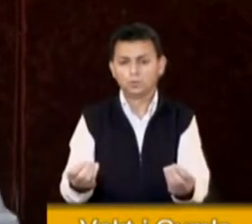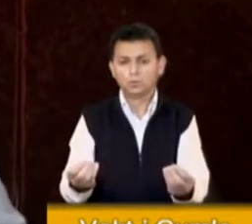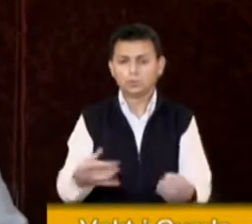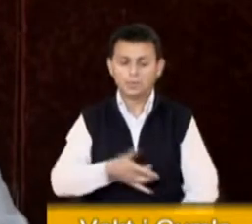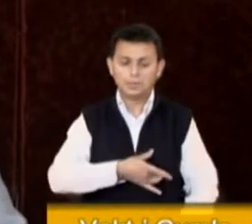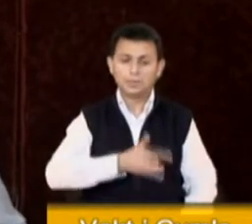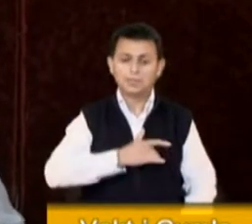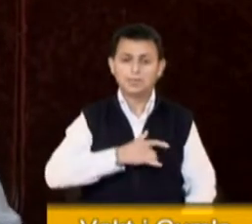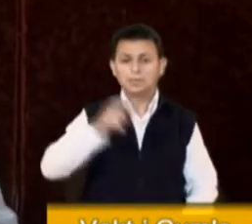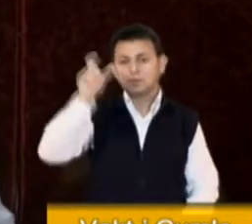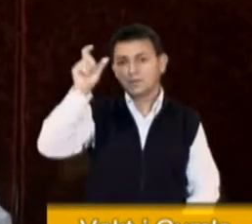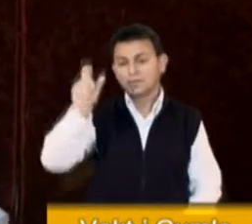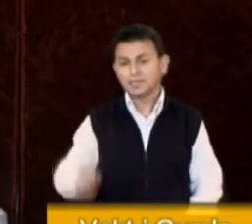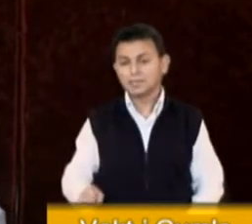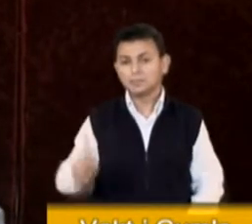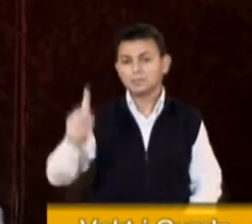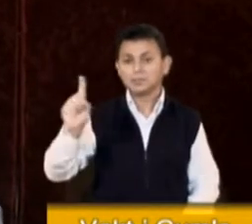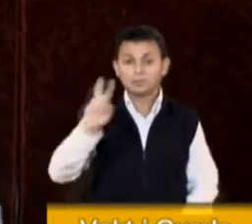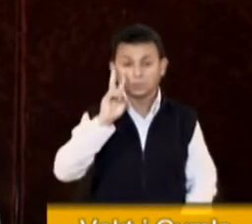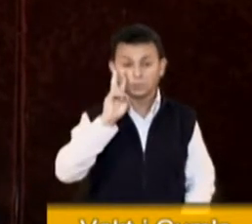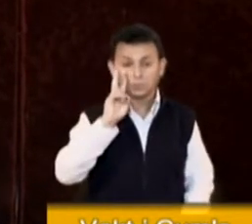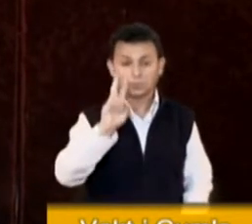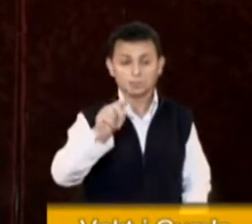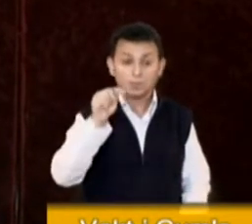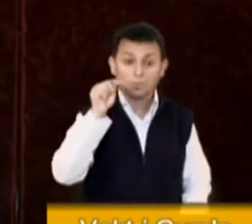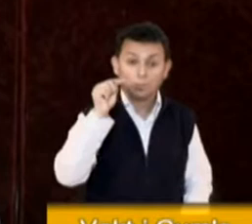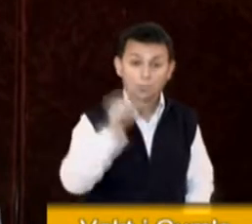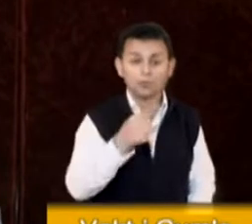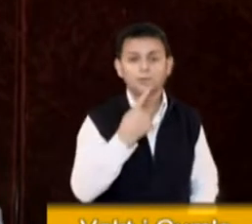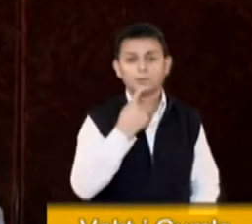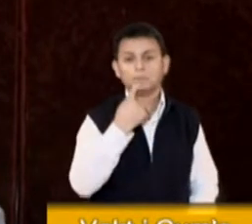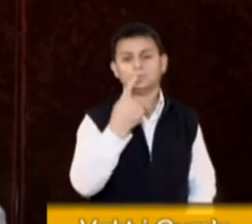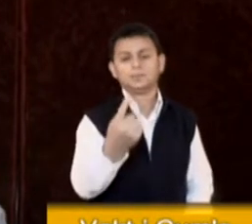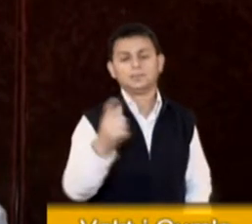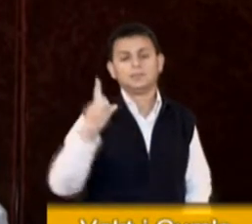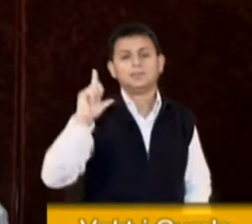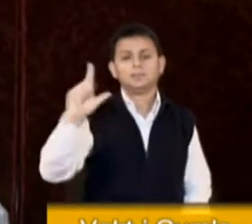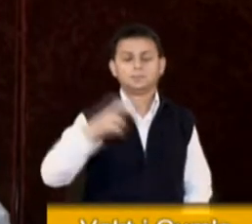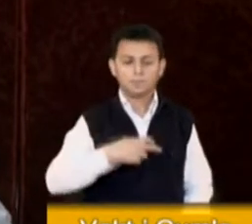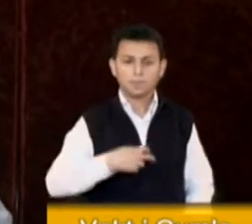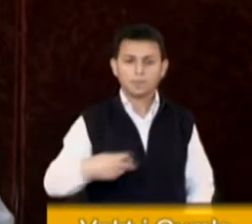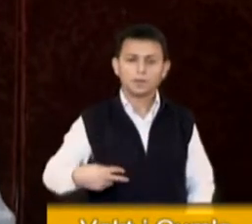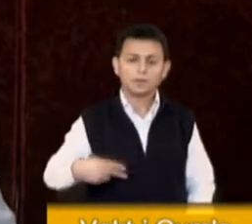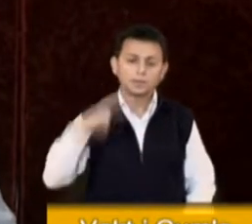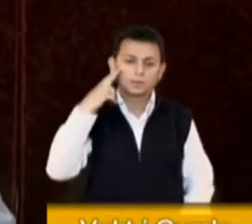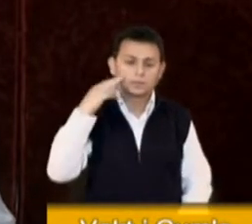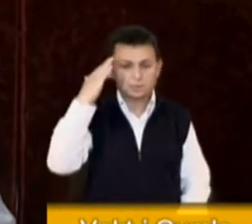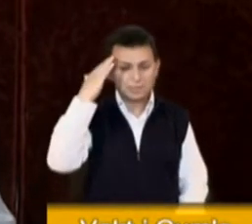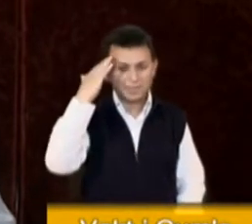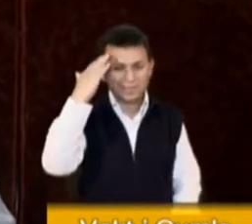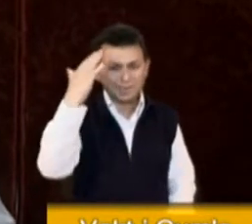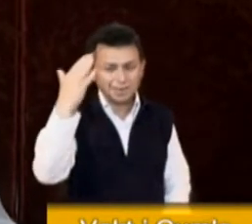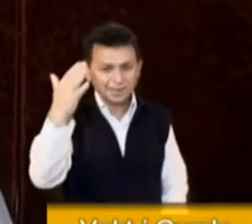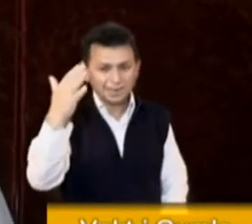Efendimiz Aleyhisselatü Vesselam kerimelerinden birisine şöyle diyordu: